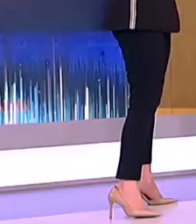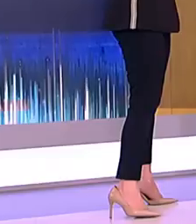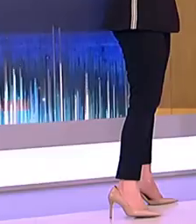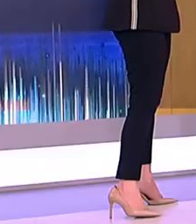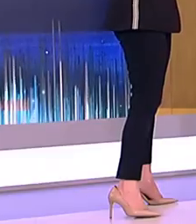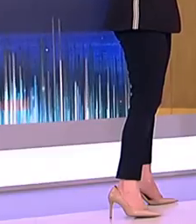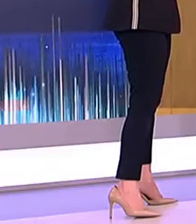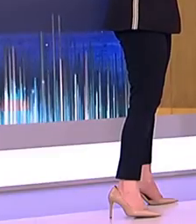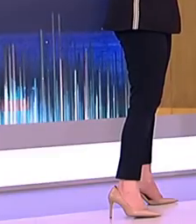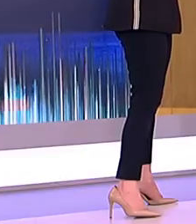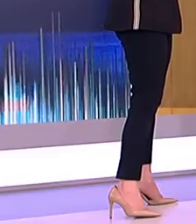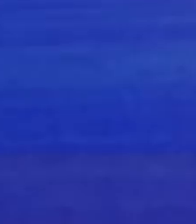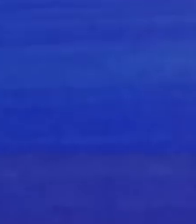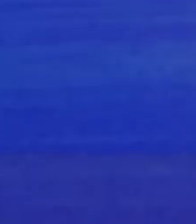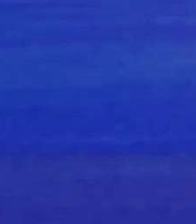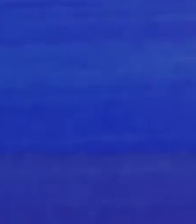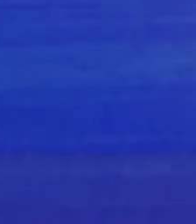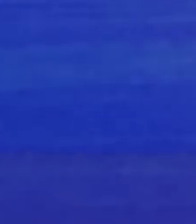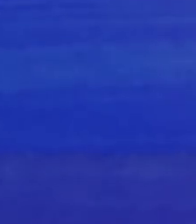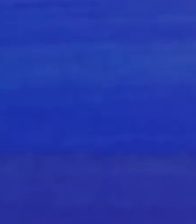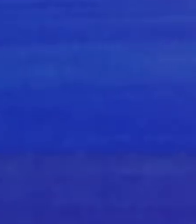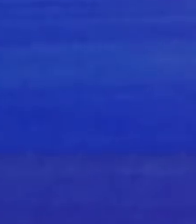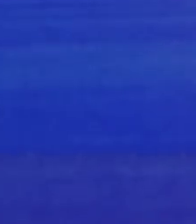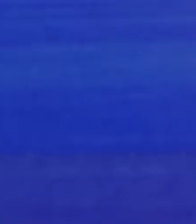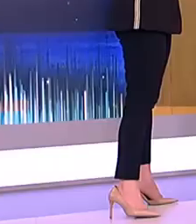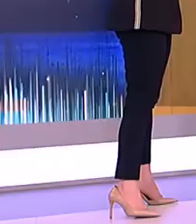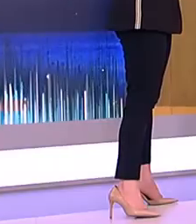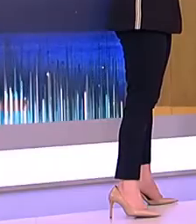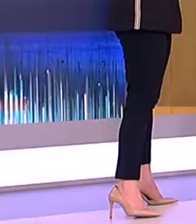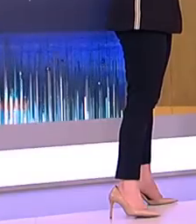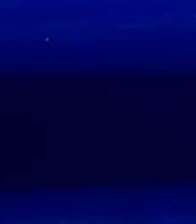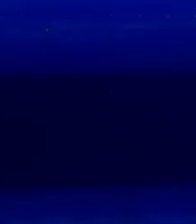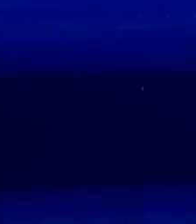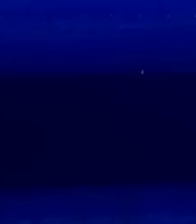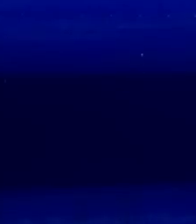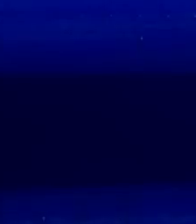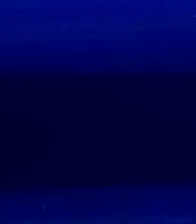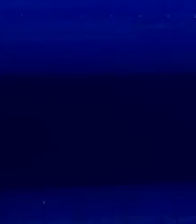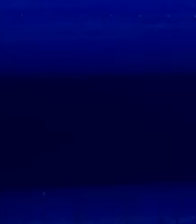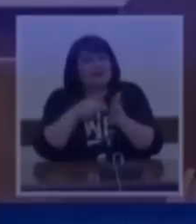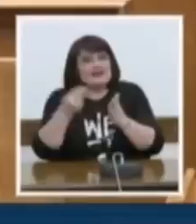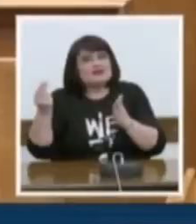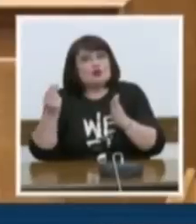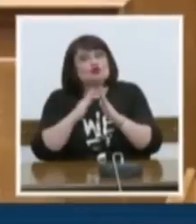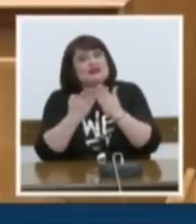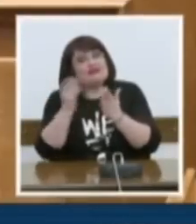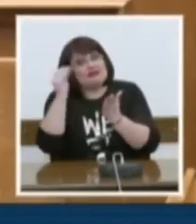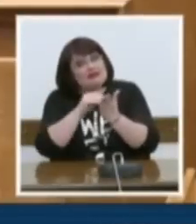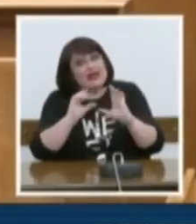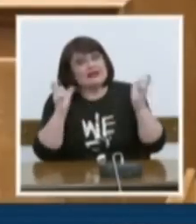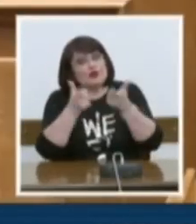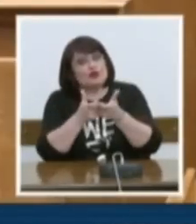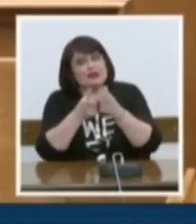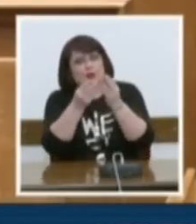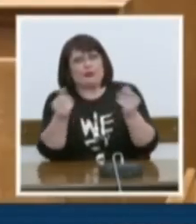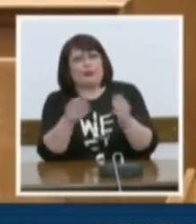νόμου για τους ΛΟΑΤΚΙ γάμους, για τους γάμους των ομόφυλων ζευγαριών. Λοιπόν, για να τον παρακολουθήσουμε. Αλήθεια, ποιο